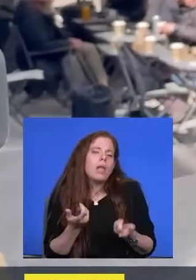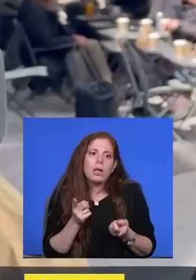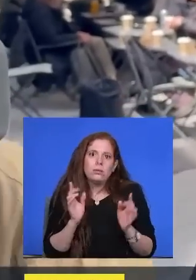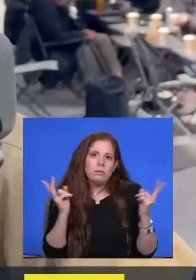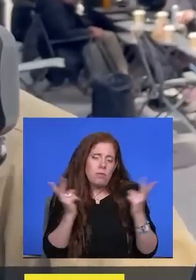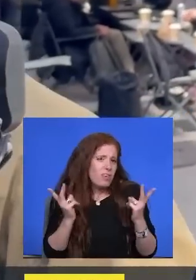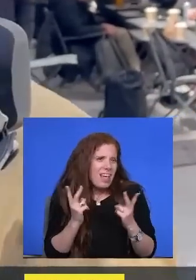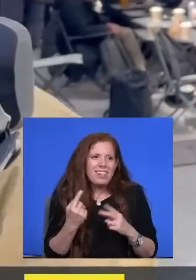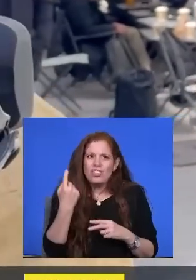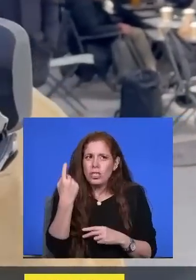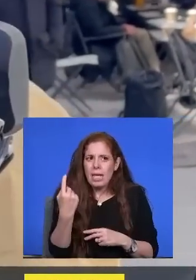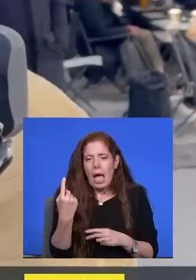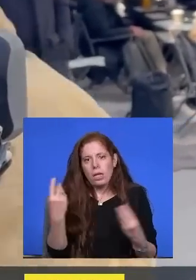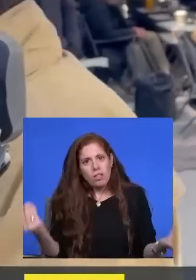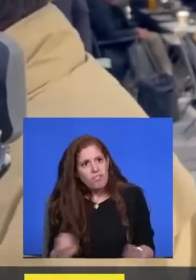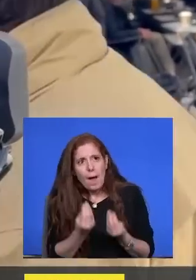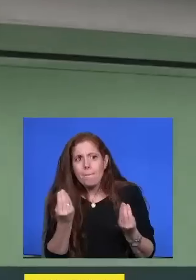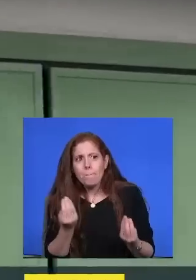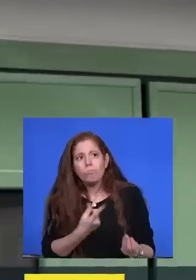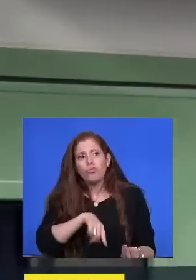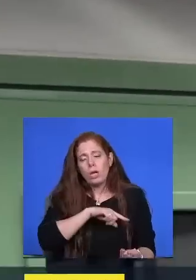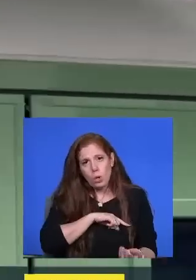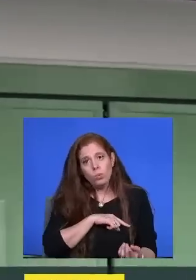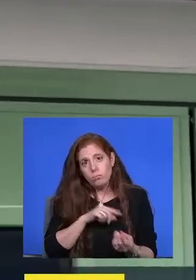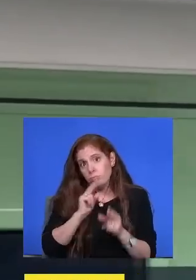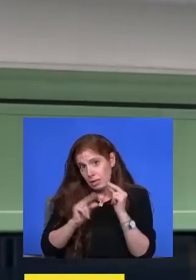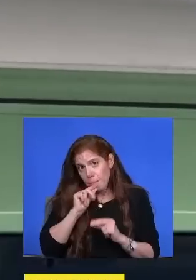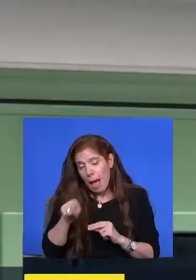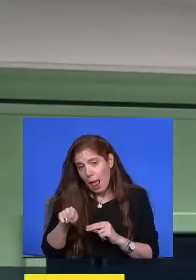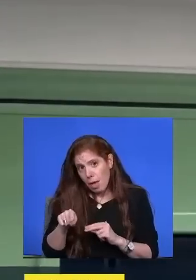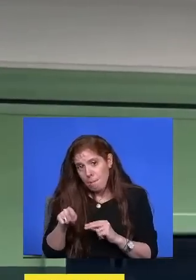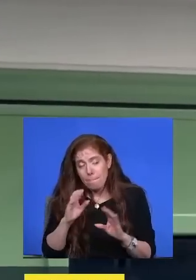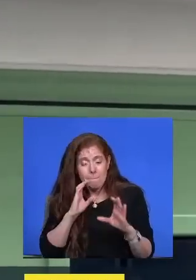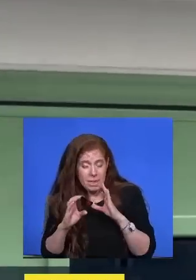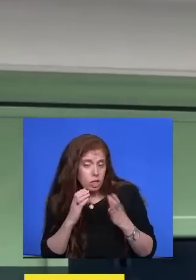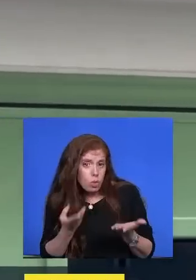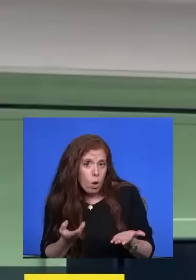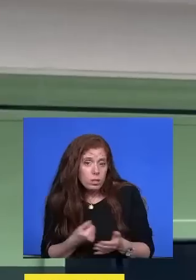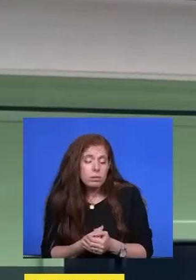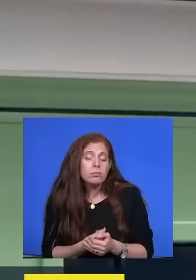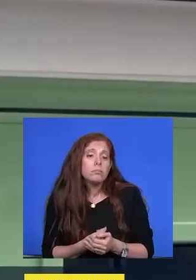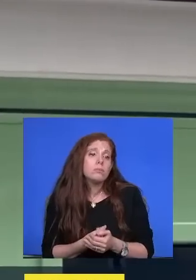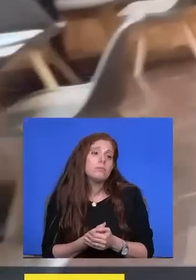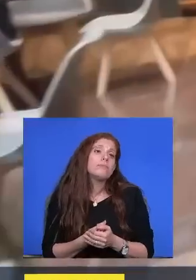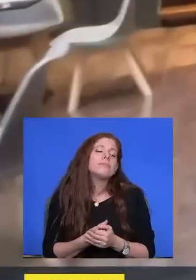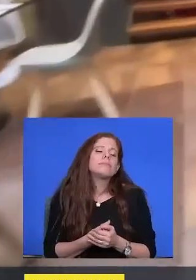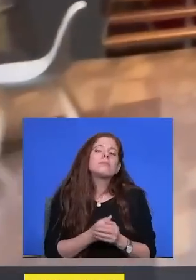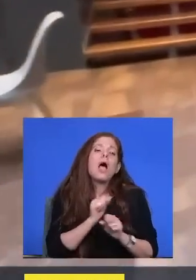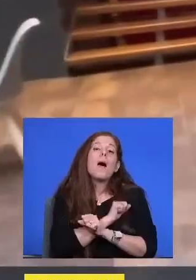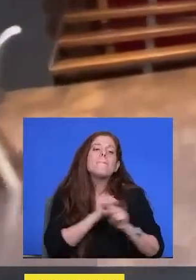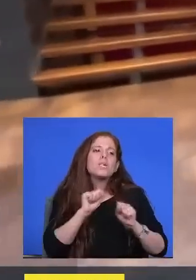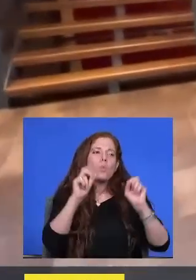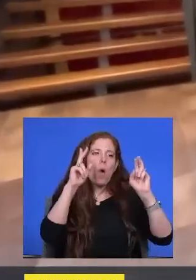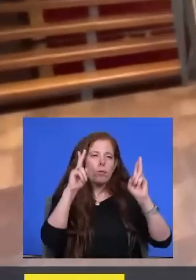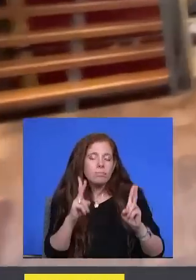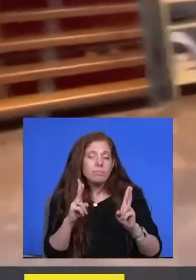of the things that we are going to discuss in our media. הפיגוע שסוכל כוון נגד